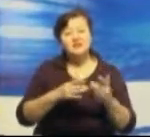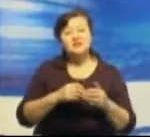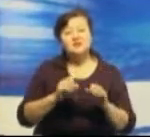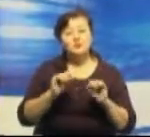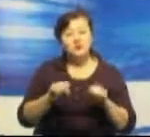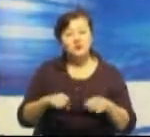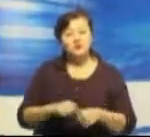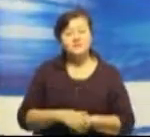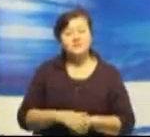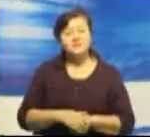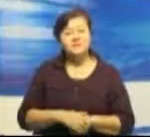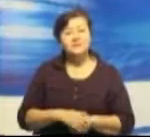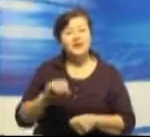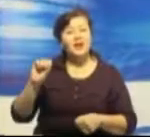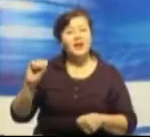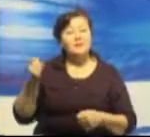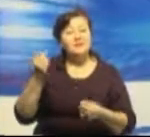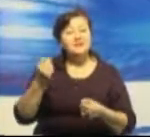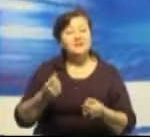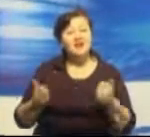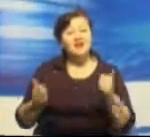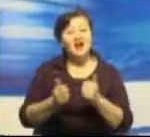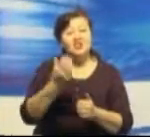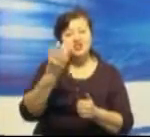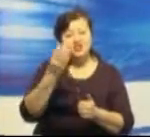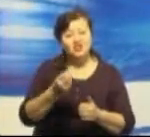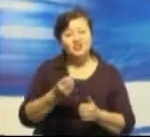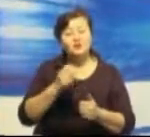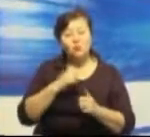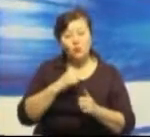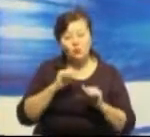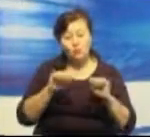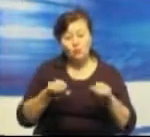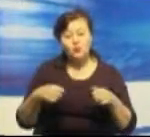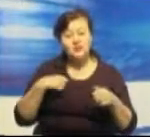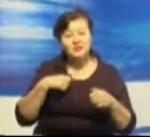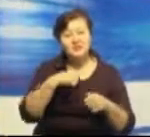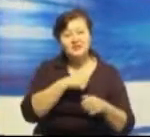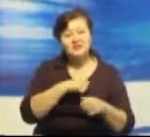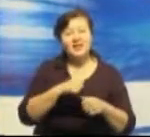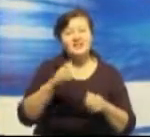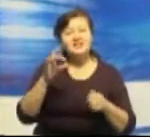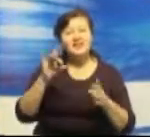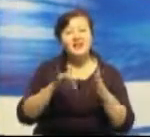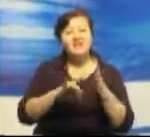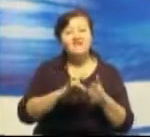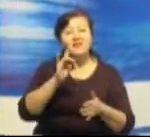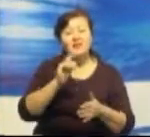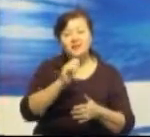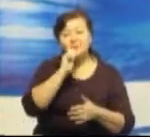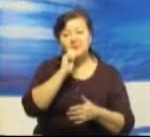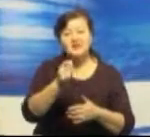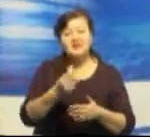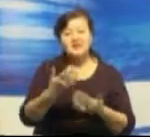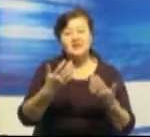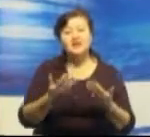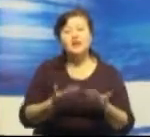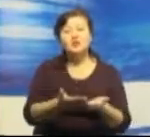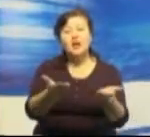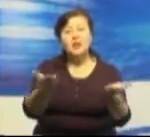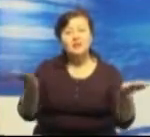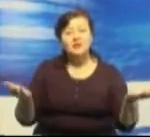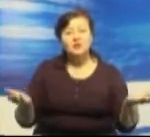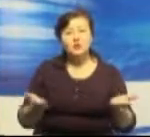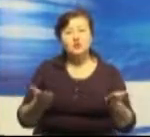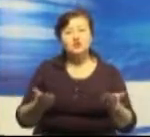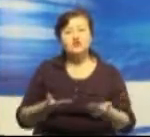www.makti.kz. Победители ежедневных розыгрышей могут самостоятельно выбрать призы из предложенных на сайте кухонных